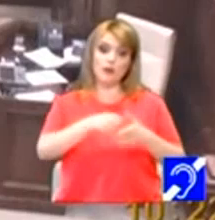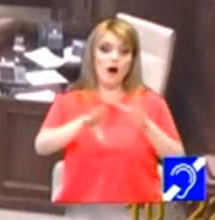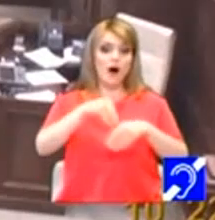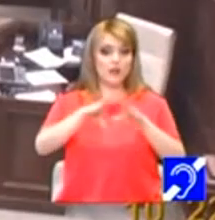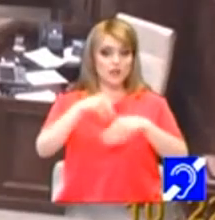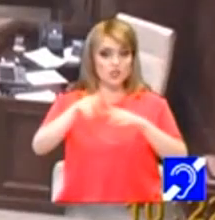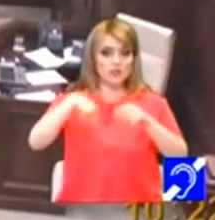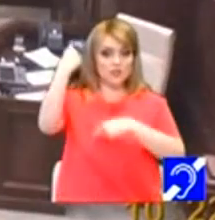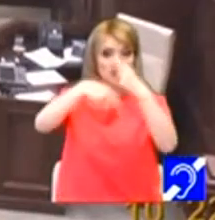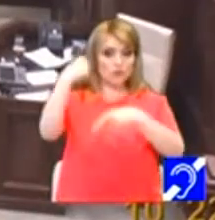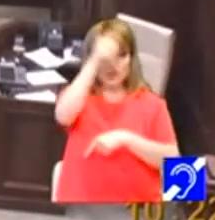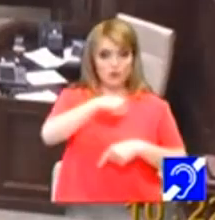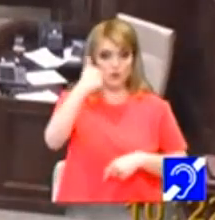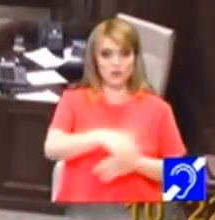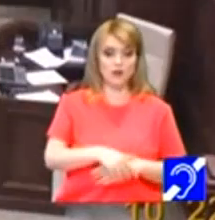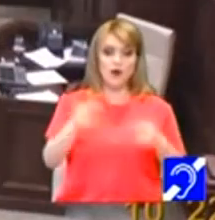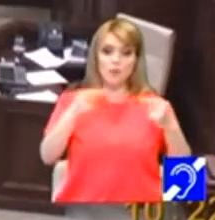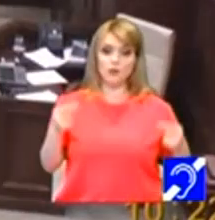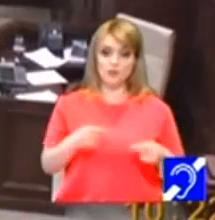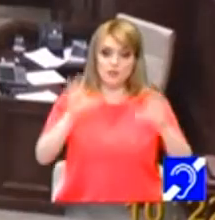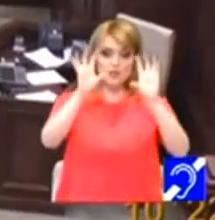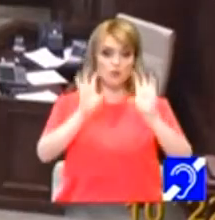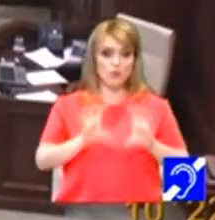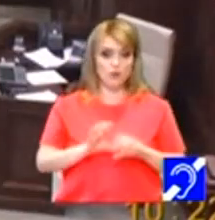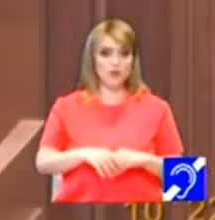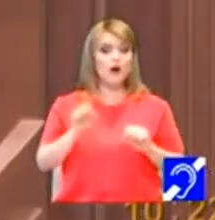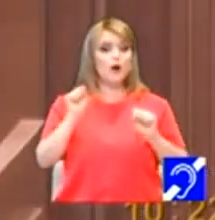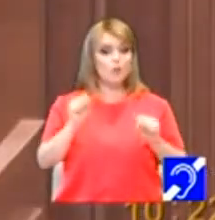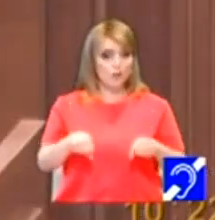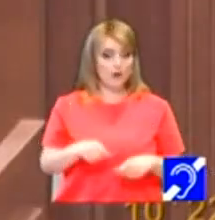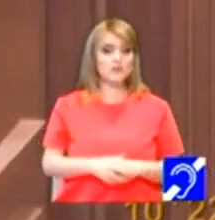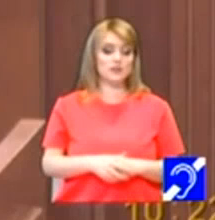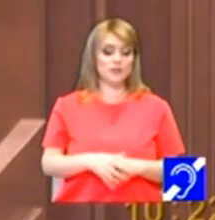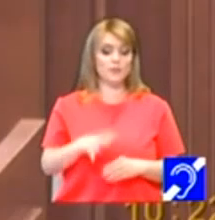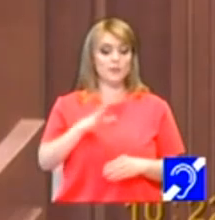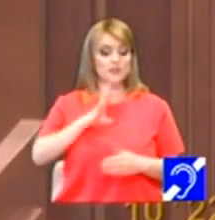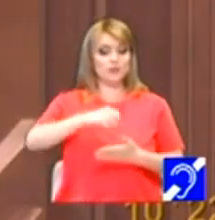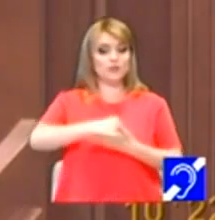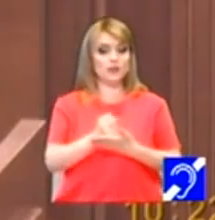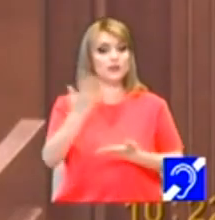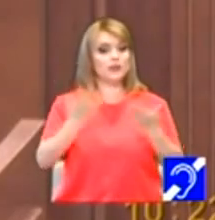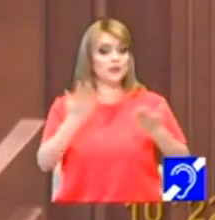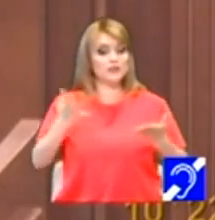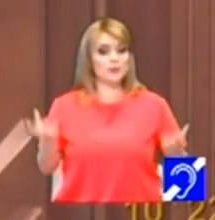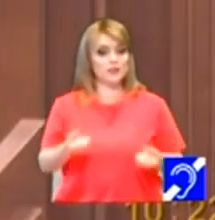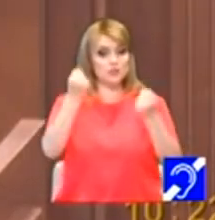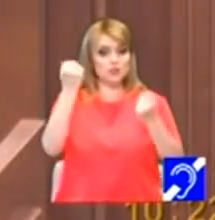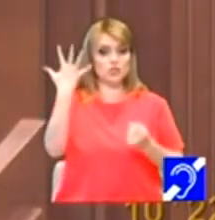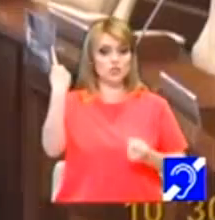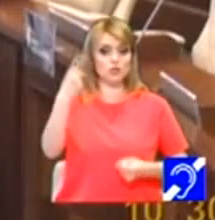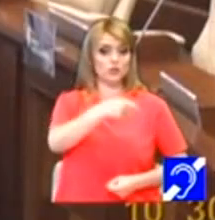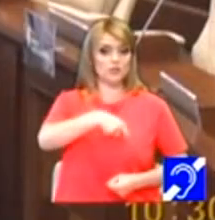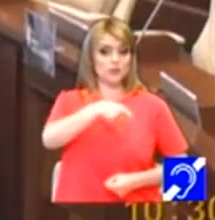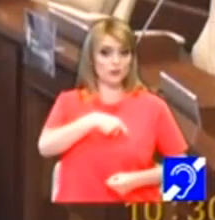viitor. Potrivit legii, moțiunea de cenzură poate trece de Parlament dacă este susținută de cel puțin 51 de deputați. În